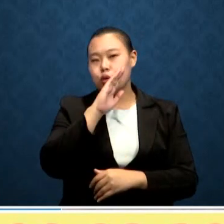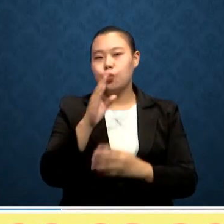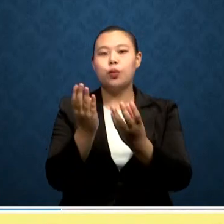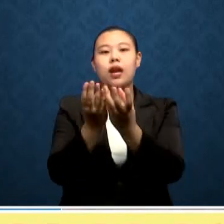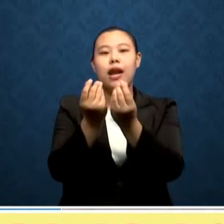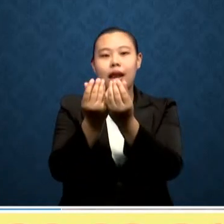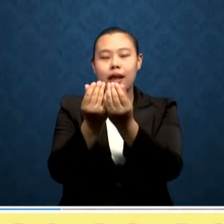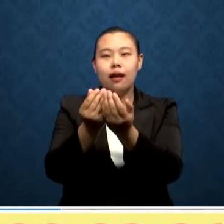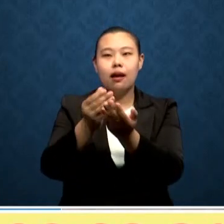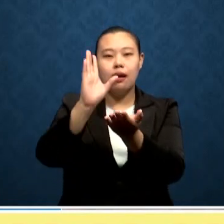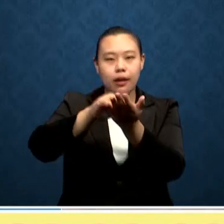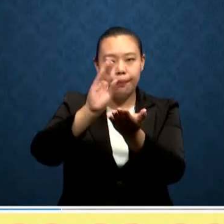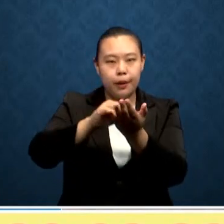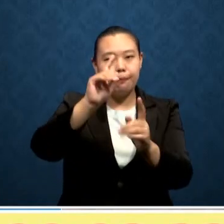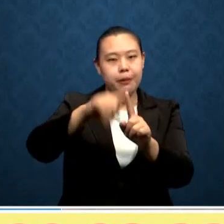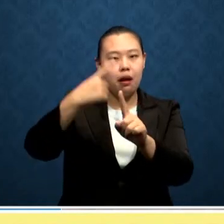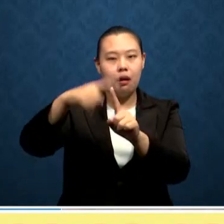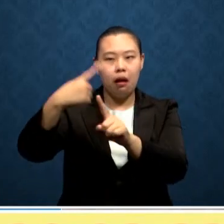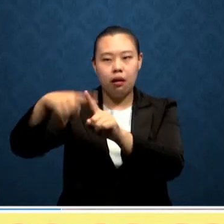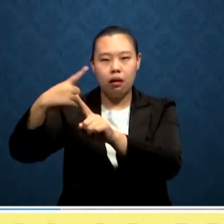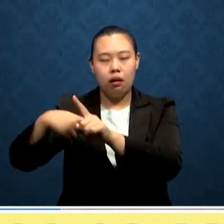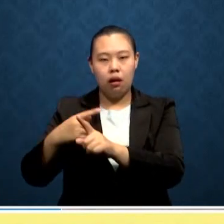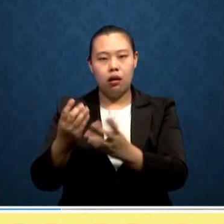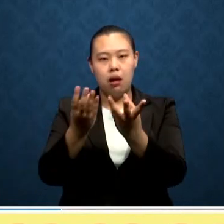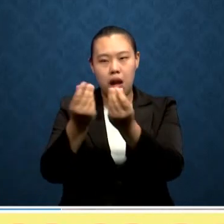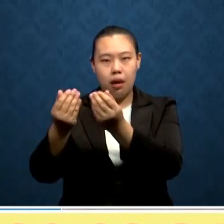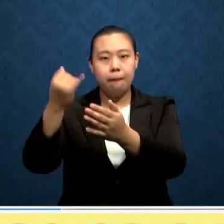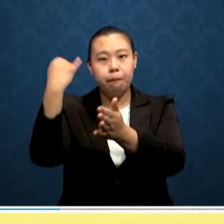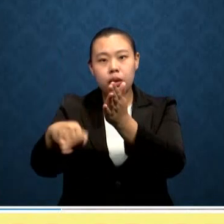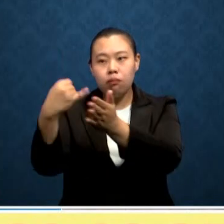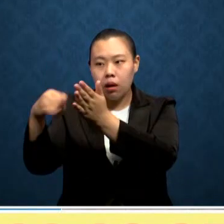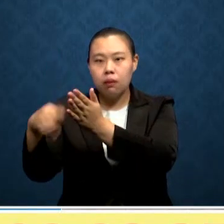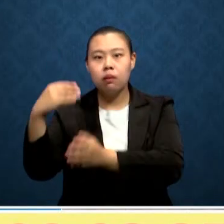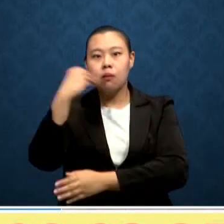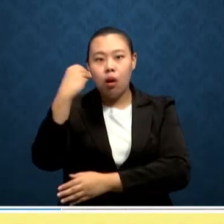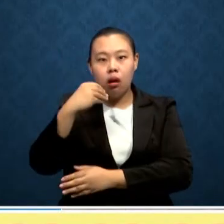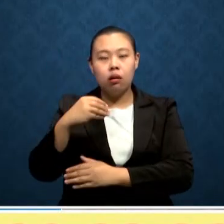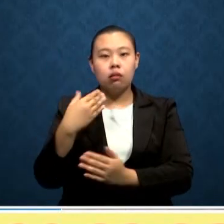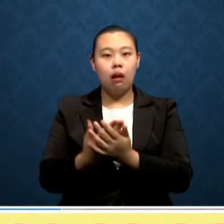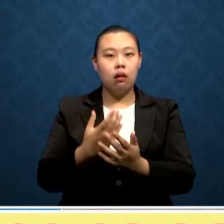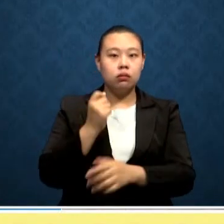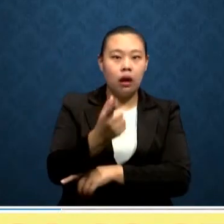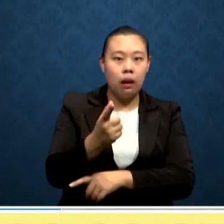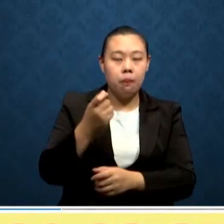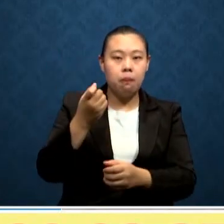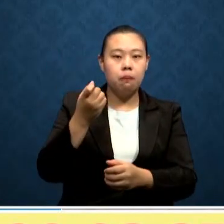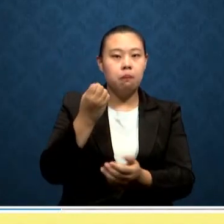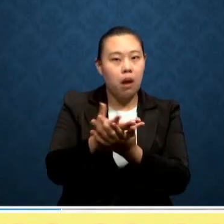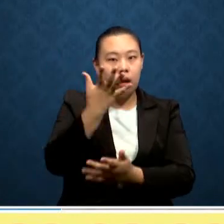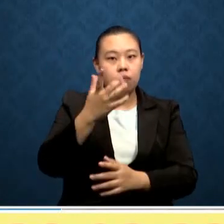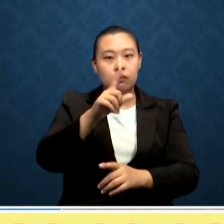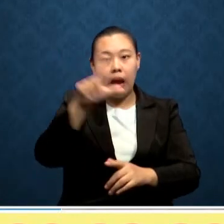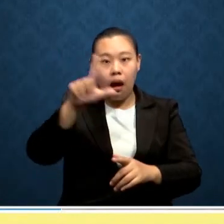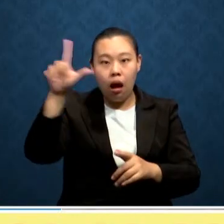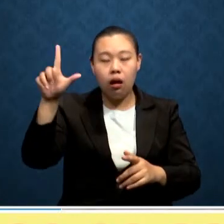าดทำให้ประชาชนต้องเสียค่าไฟมากนะครับบางรายเป็นล้านล้านบา